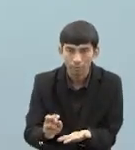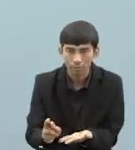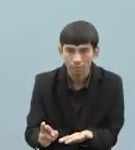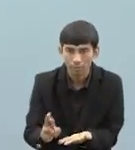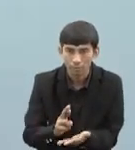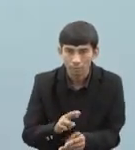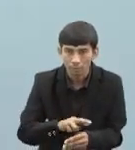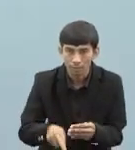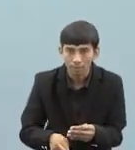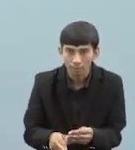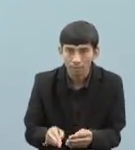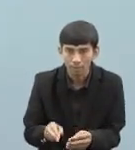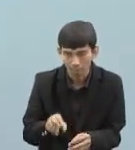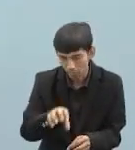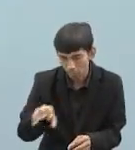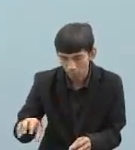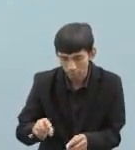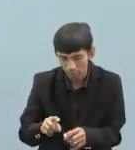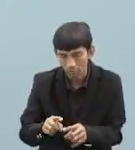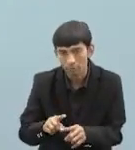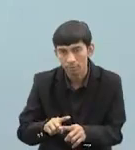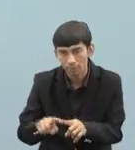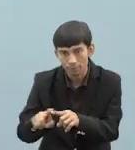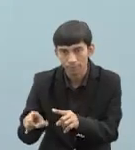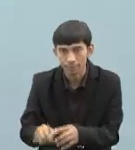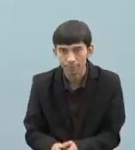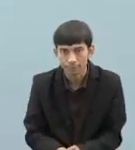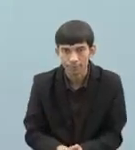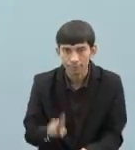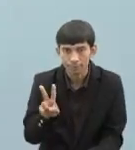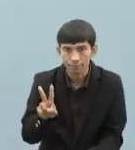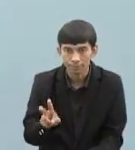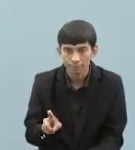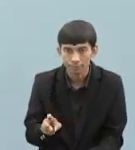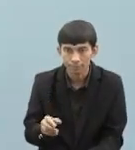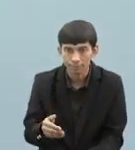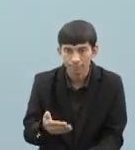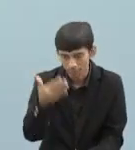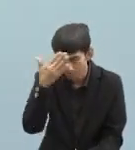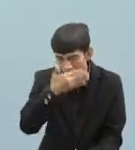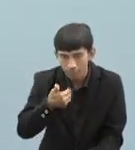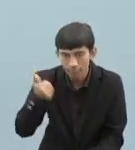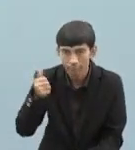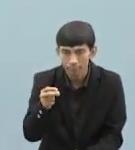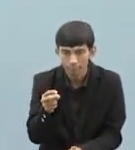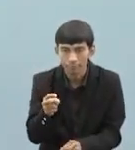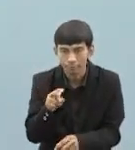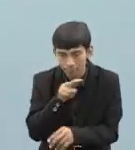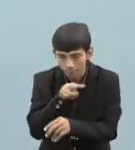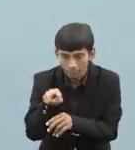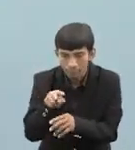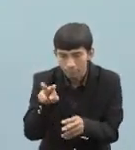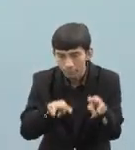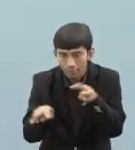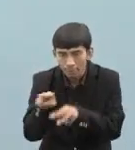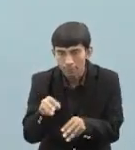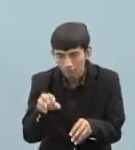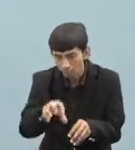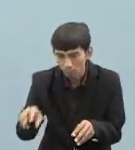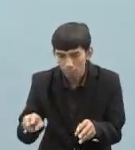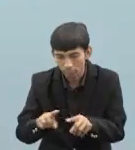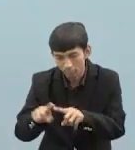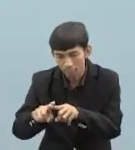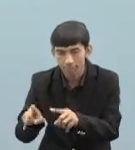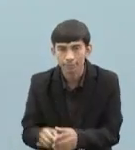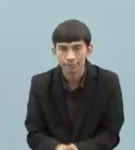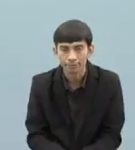phá cả sĩ cam nữ tam đồng bòn ní nì. Chà. Lệ pi xâm rớt tê sập hiếp nữ tam đồng bòn ní